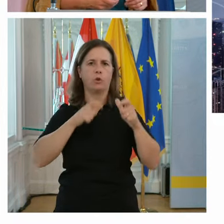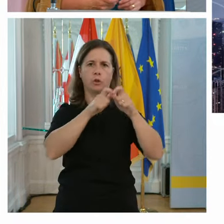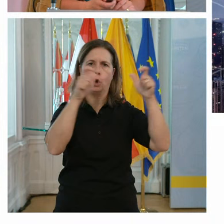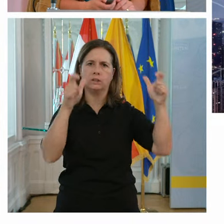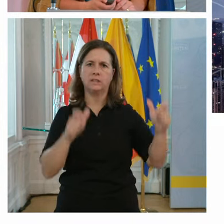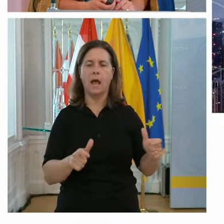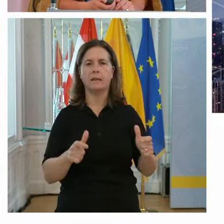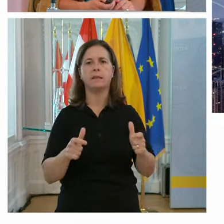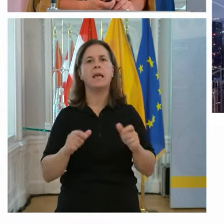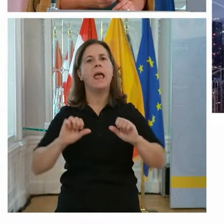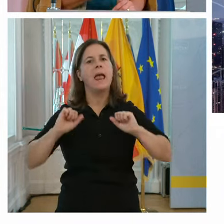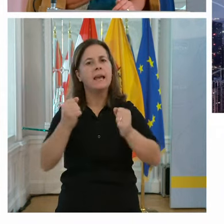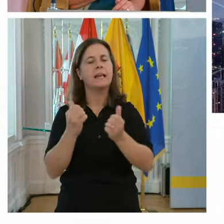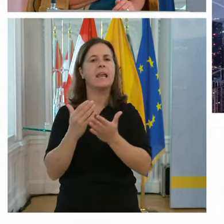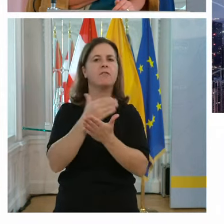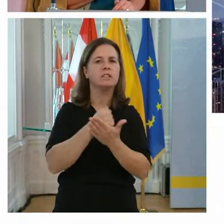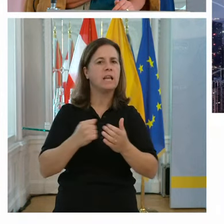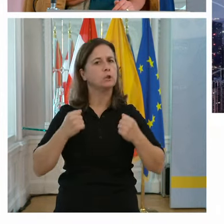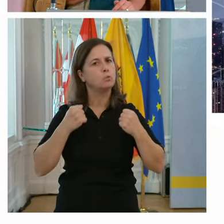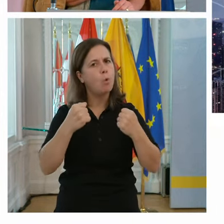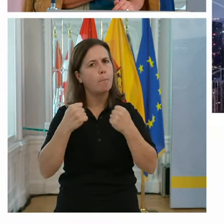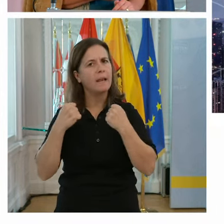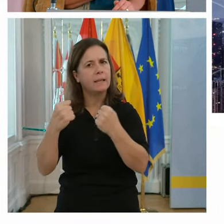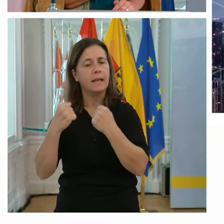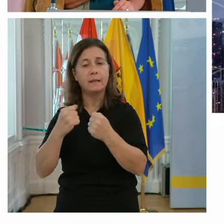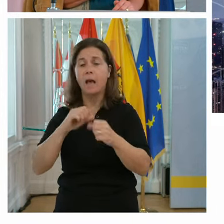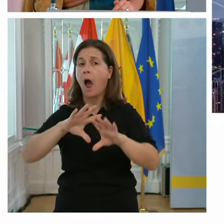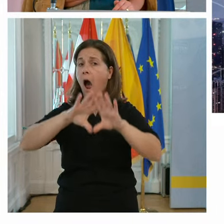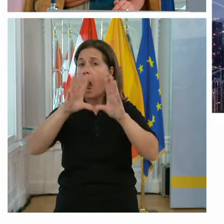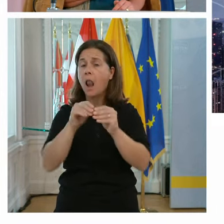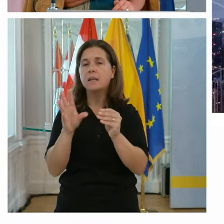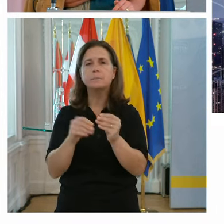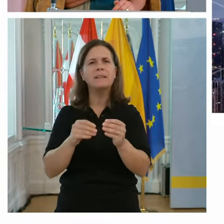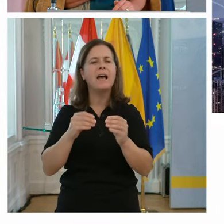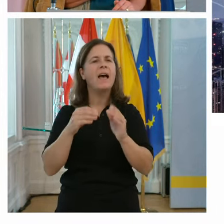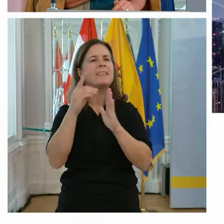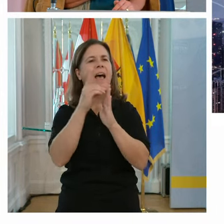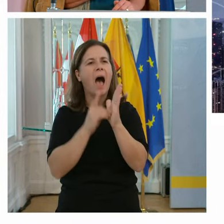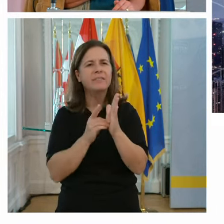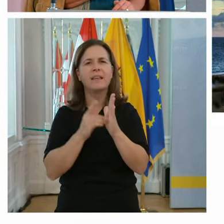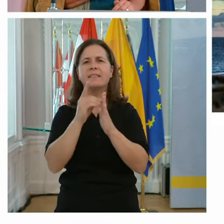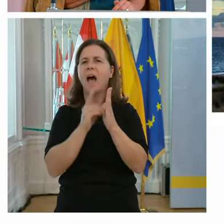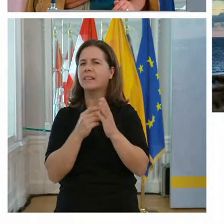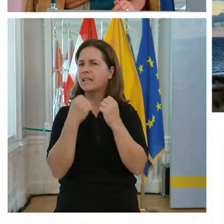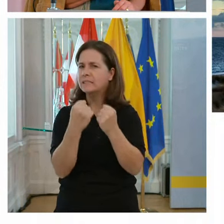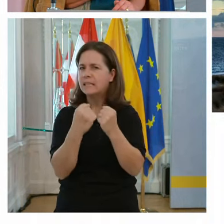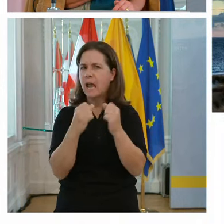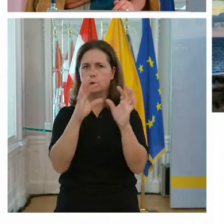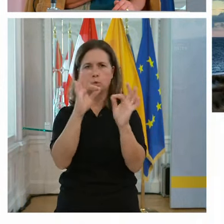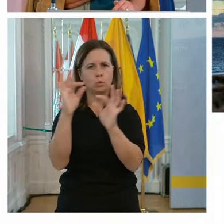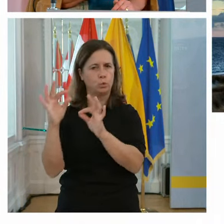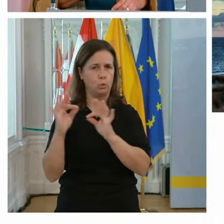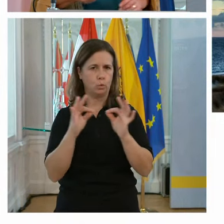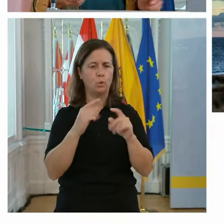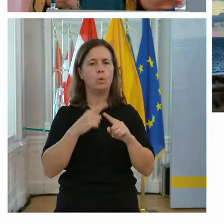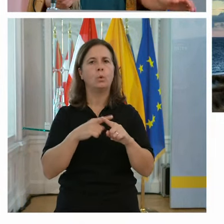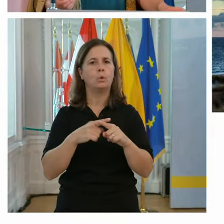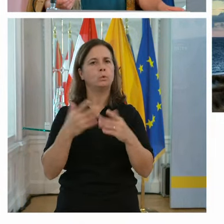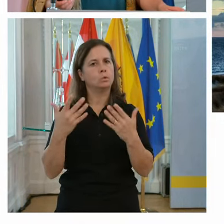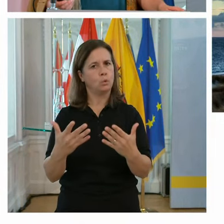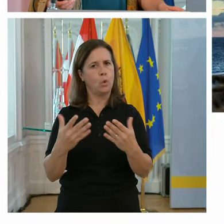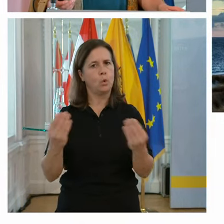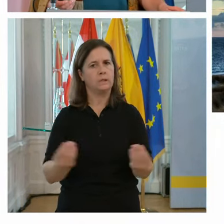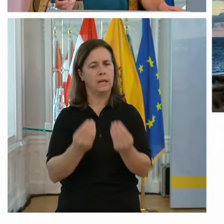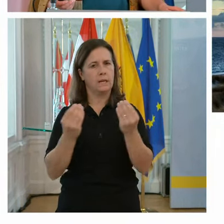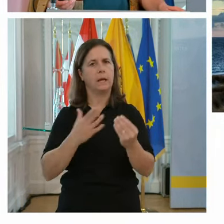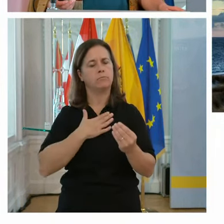Entsprechend Energieeffizienz, Mobilität, alles was mit Daten und Datensicherheit zu tun hat und das Internet der Dinge sind